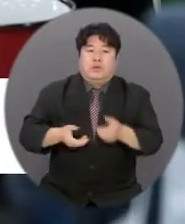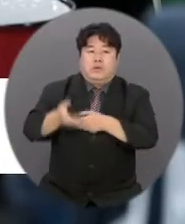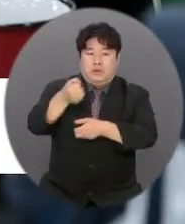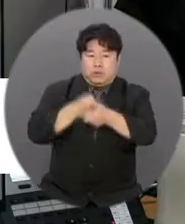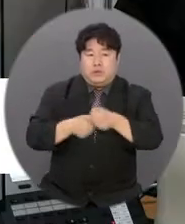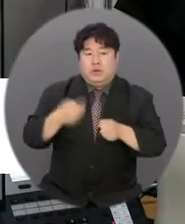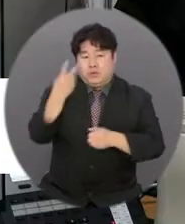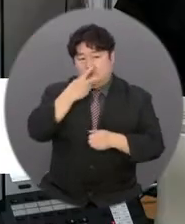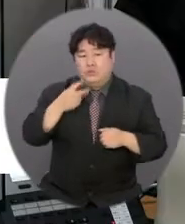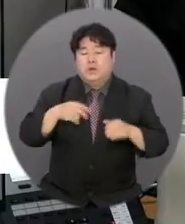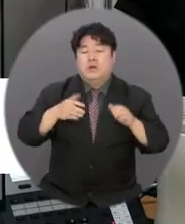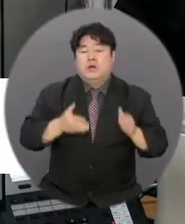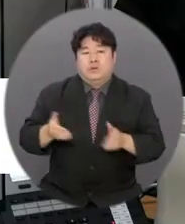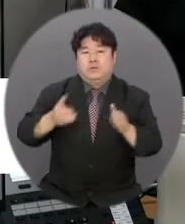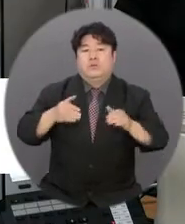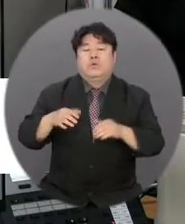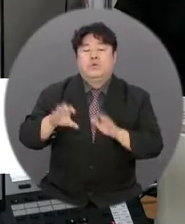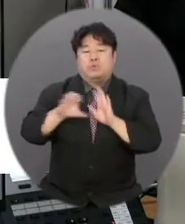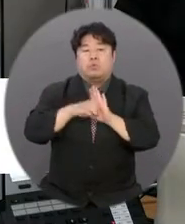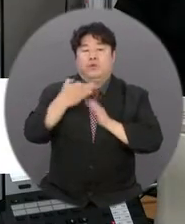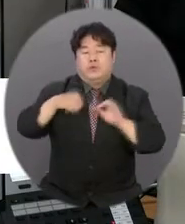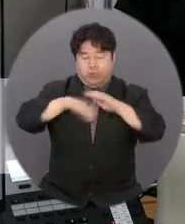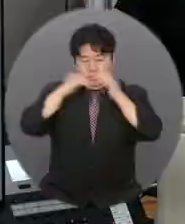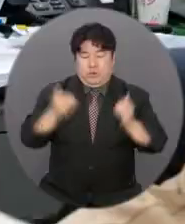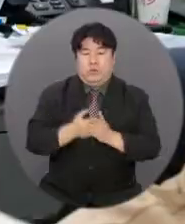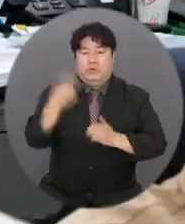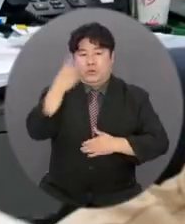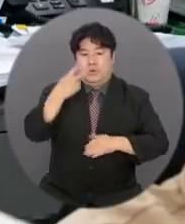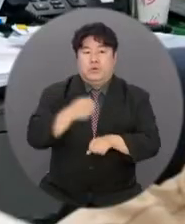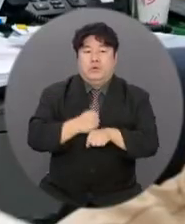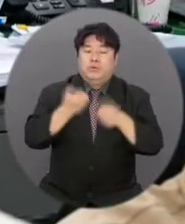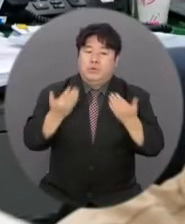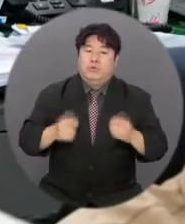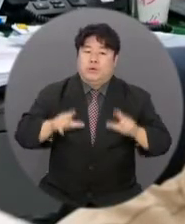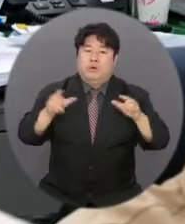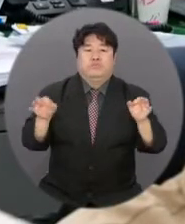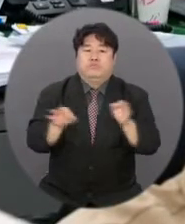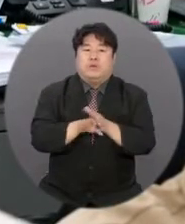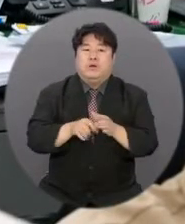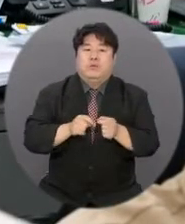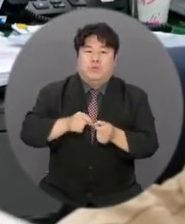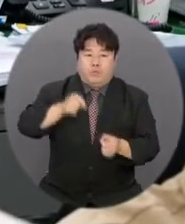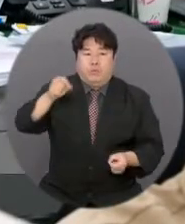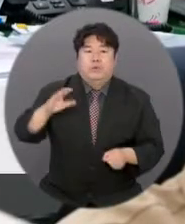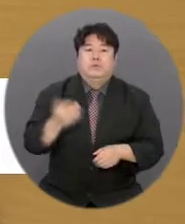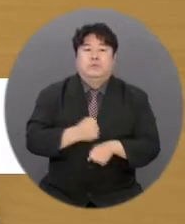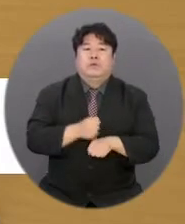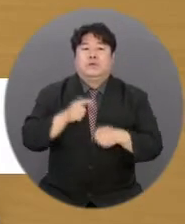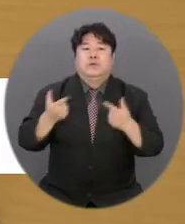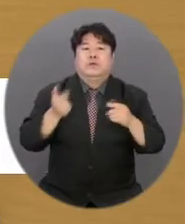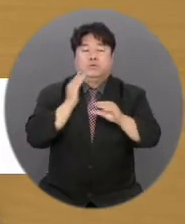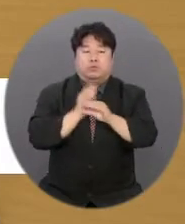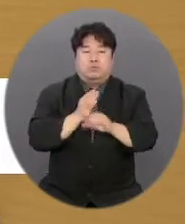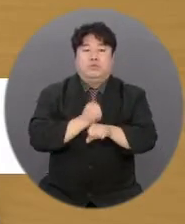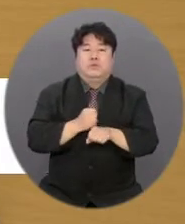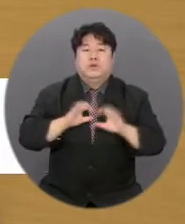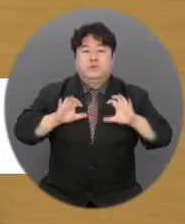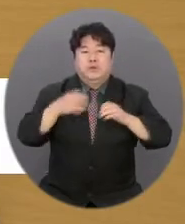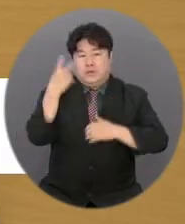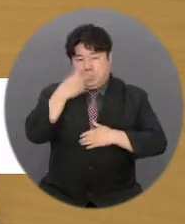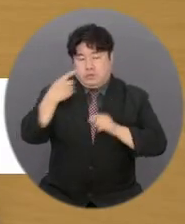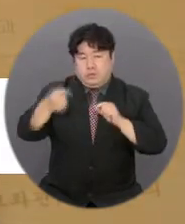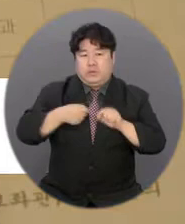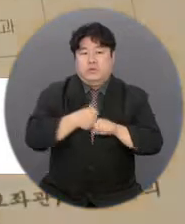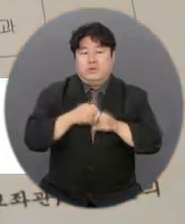등 도내 코로나19 대응 전반을 관리하다 보니 효율이 없어진 지 오래입니다. 이런 가운데 이번 국정감사를